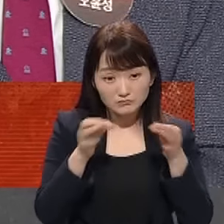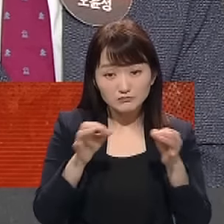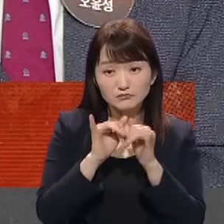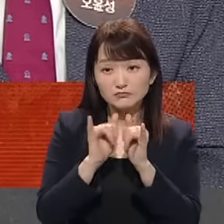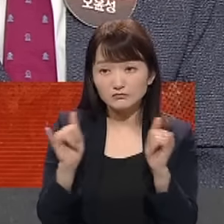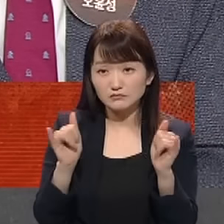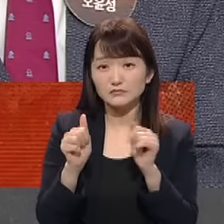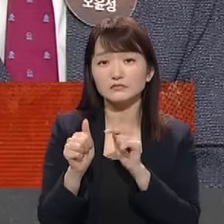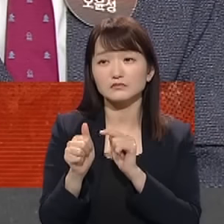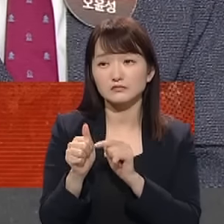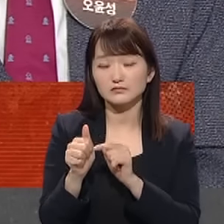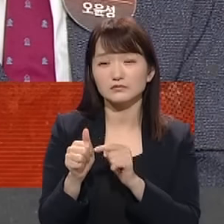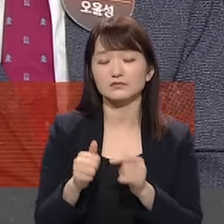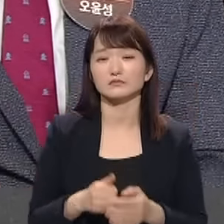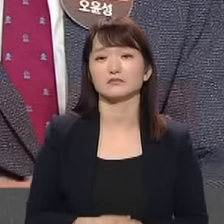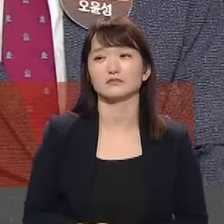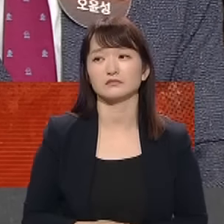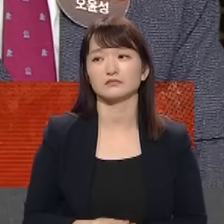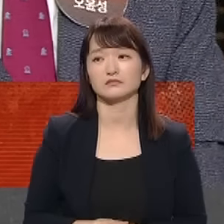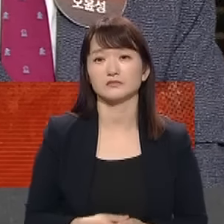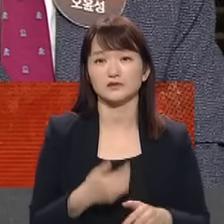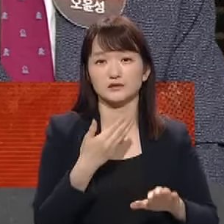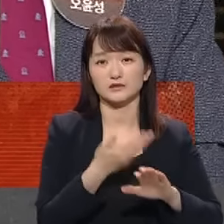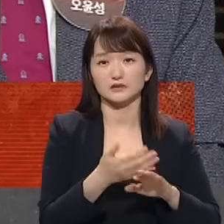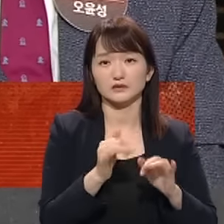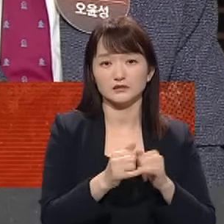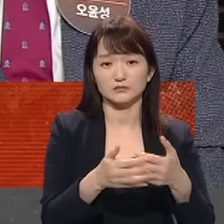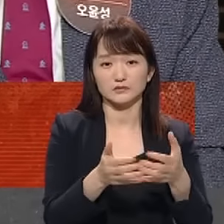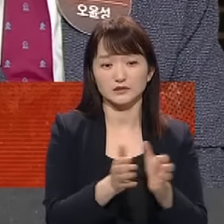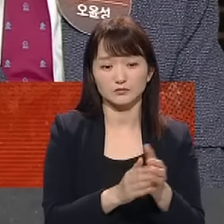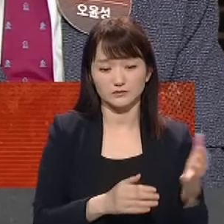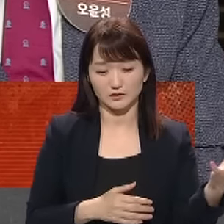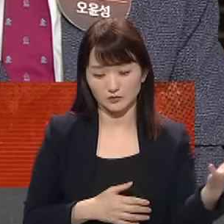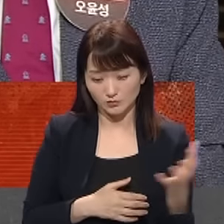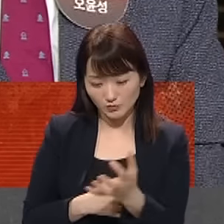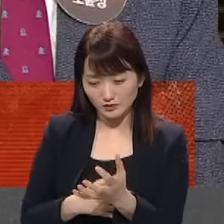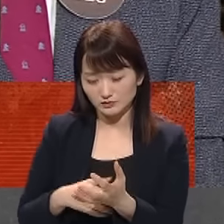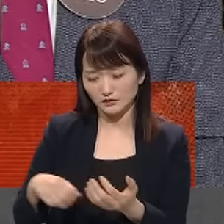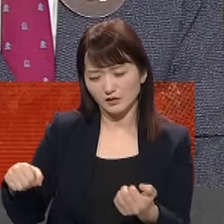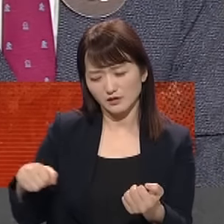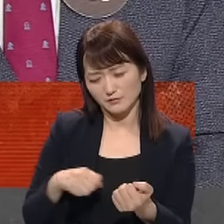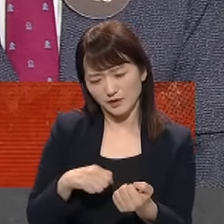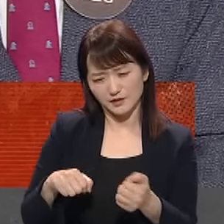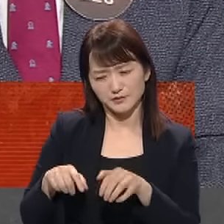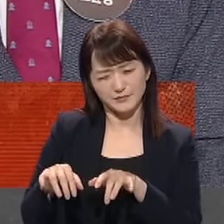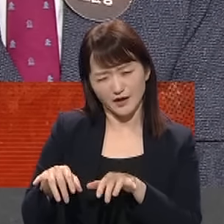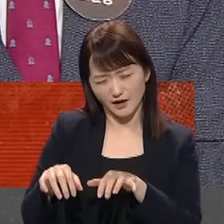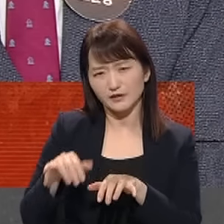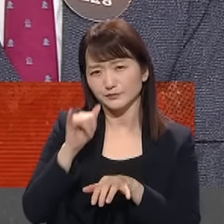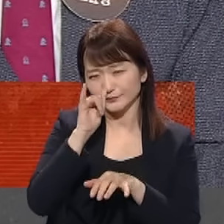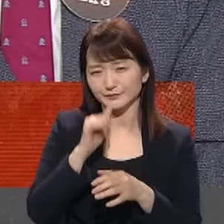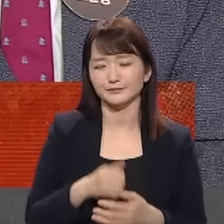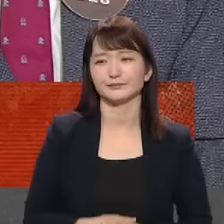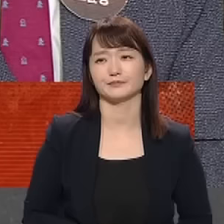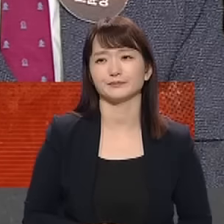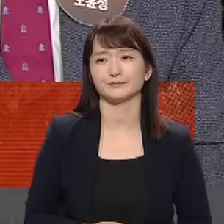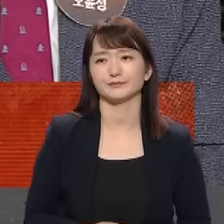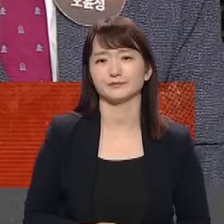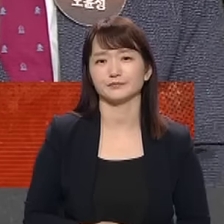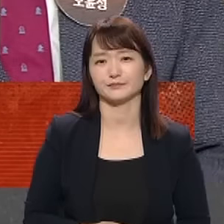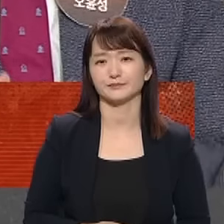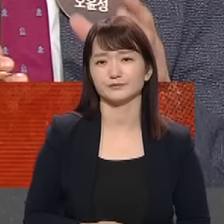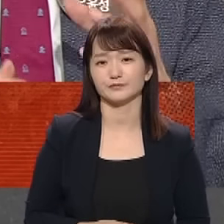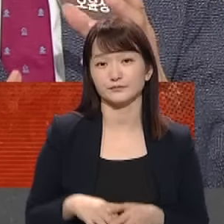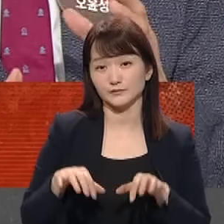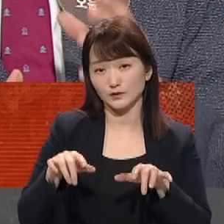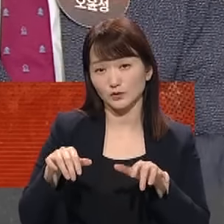이외에도 여기에는 다른 사람들이 뭐 단체로 와가지고 악기도 연주하고 이렇게 하는데 사실 그 연주하는 그 수준이라고 하는